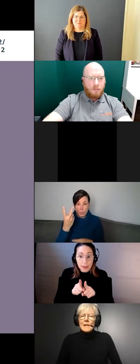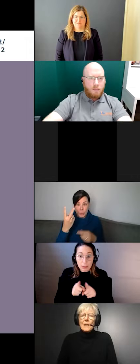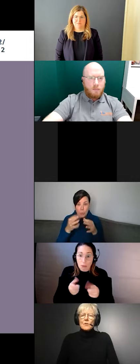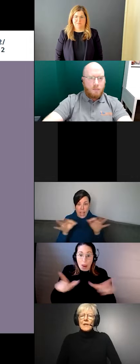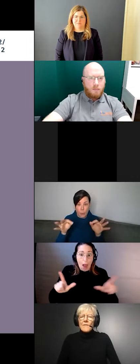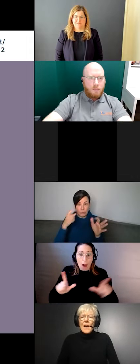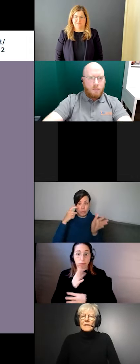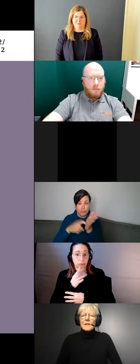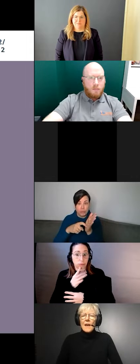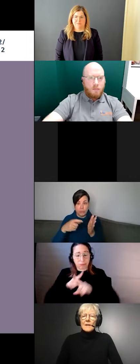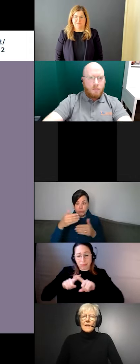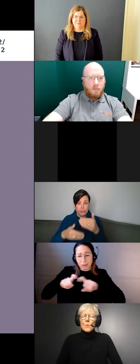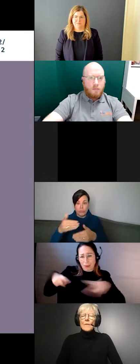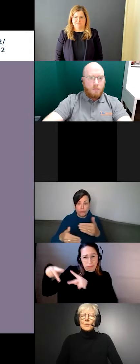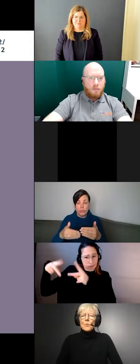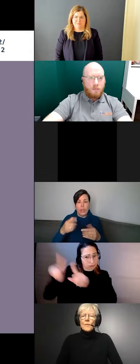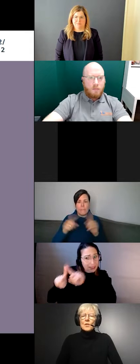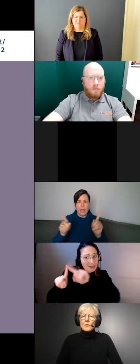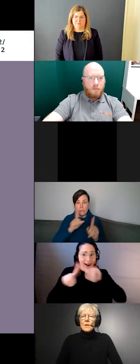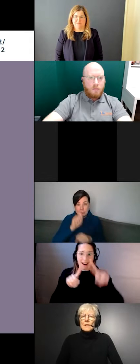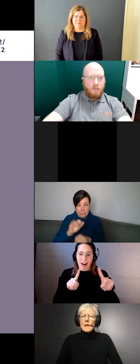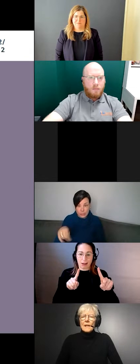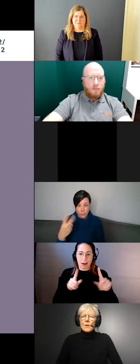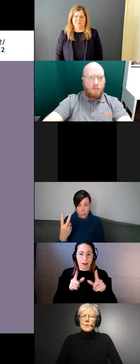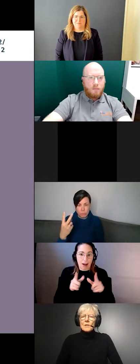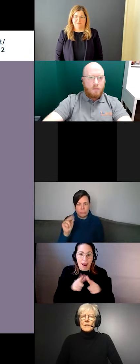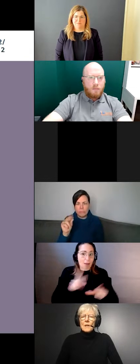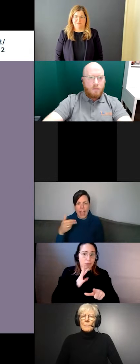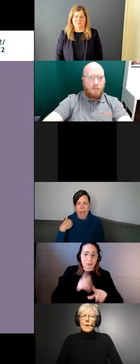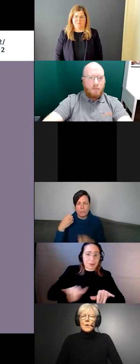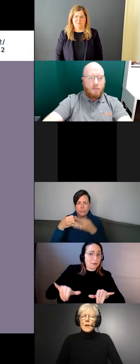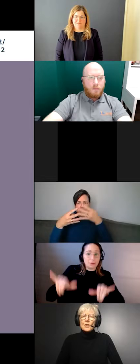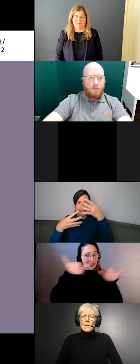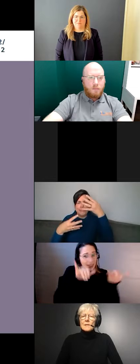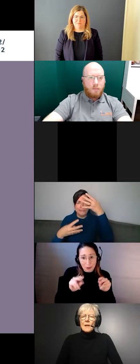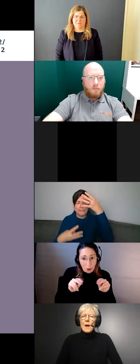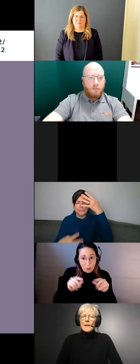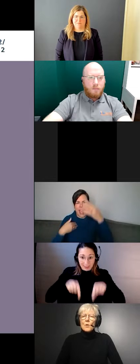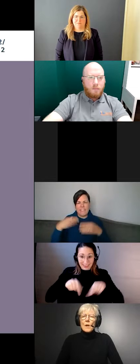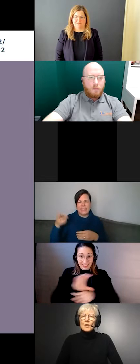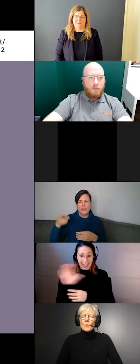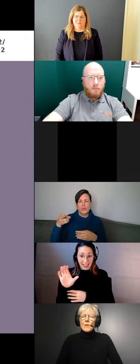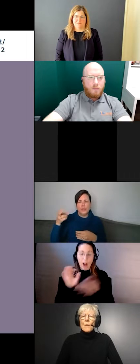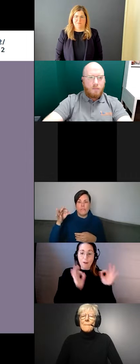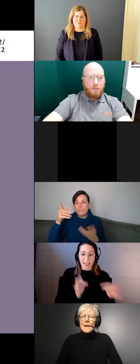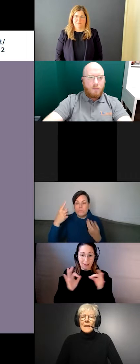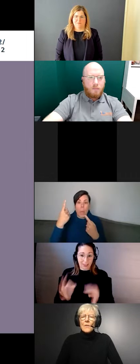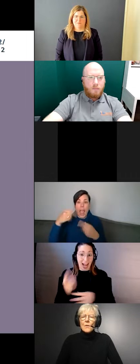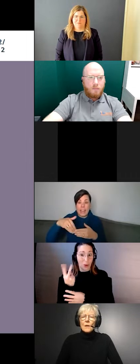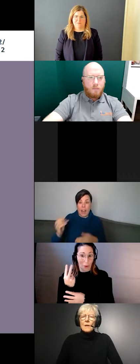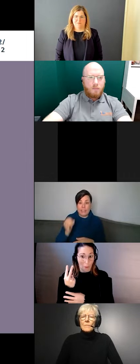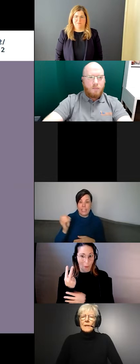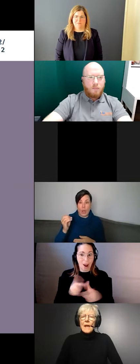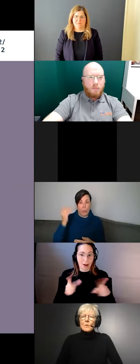comme ils ont leur propre langue parlée, n'importe quelle langue universelle. Actuellement, au Canada, nous avons